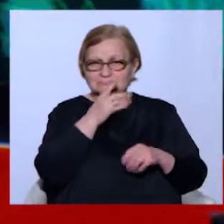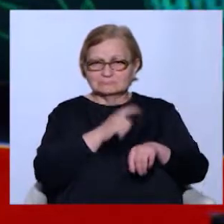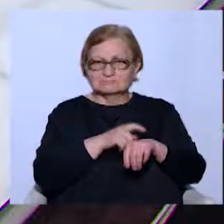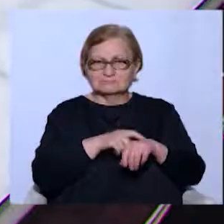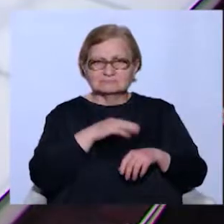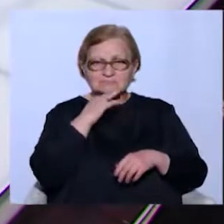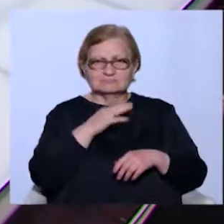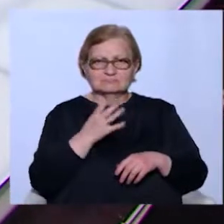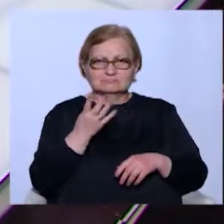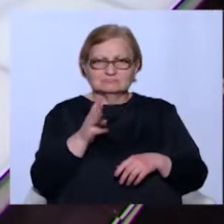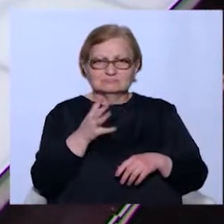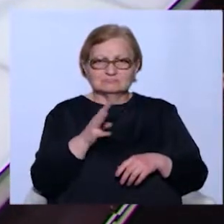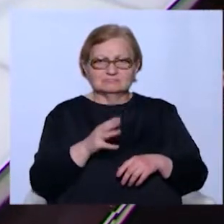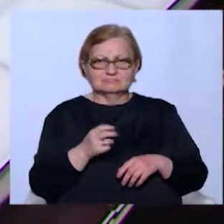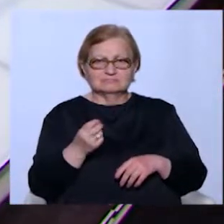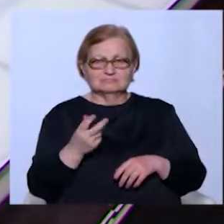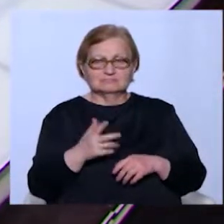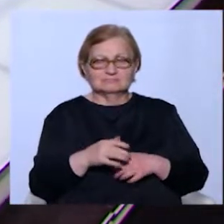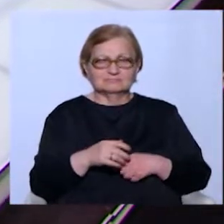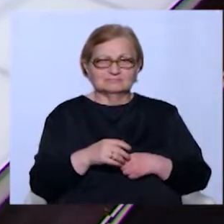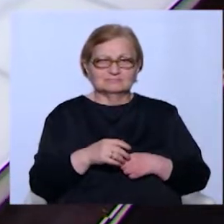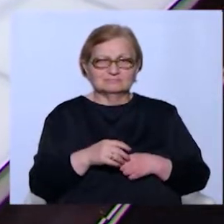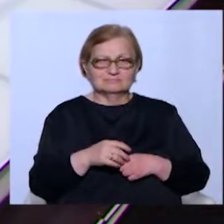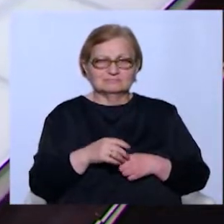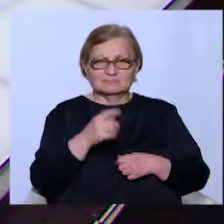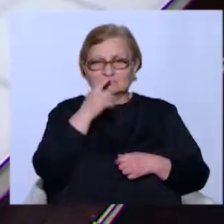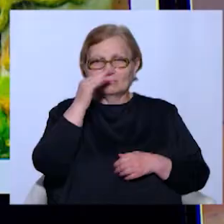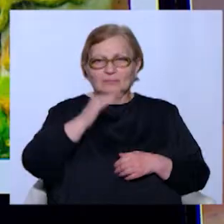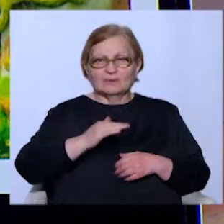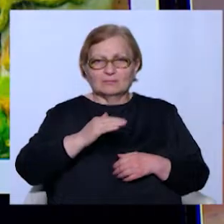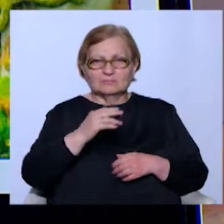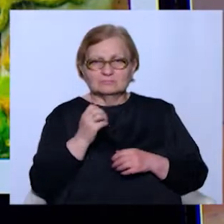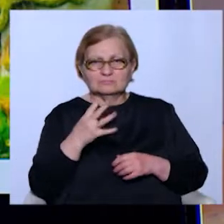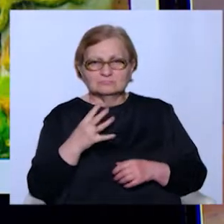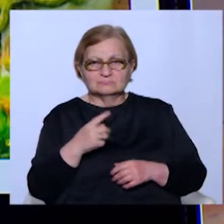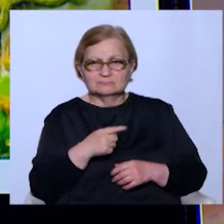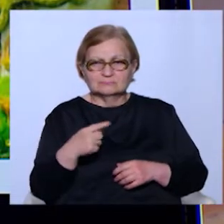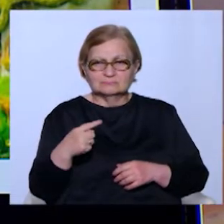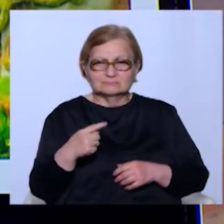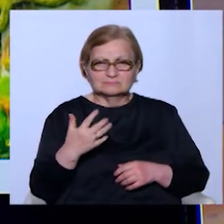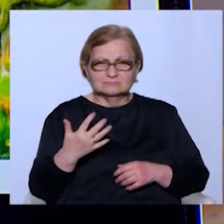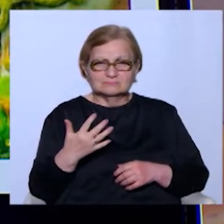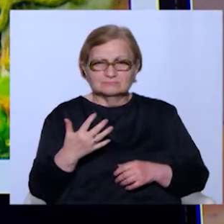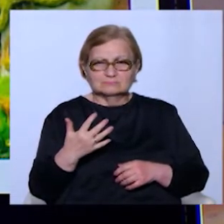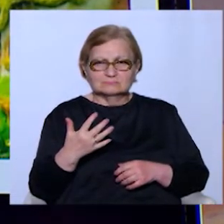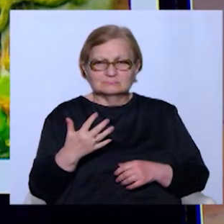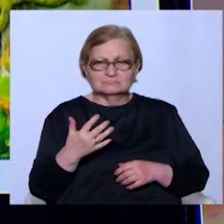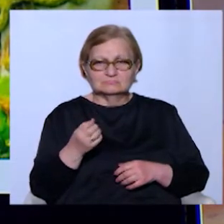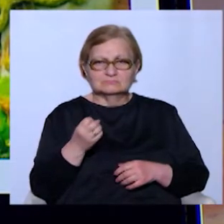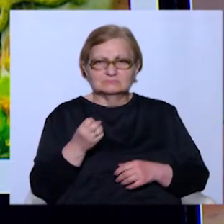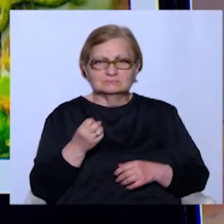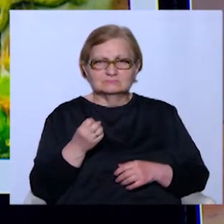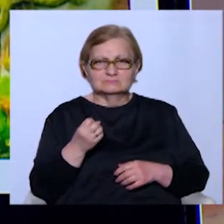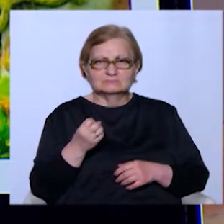გვაქვს 4 წუთი და კიდევ წამები. აბა, ქვევით ჩავიდეთ. 14-ს გამოვაკლოთ 5.